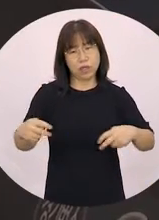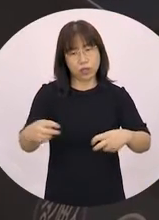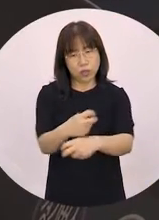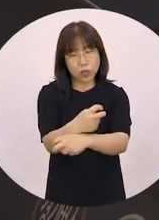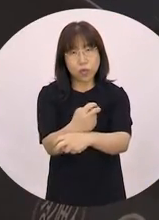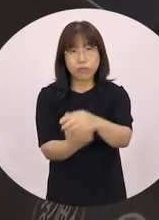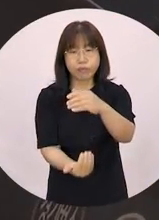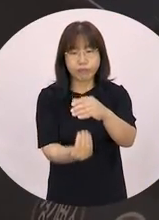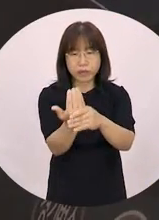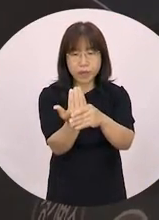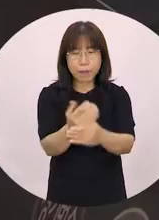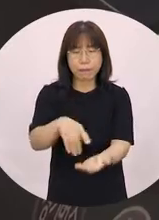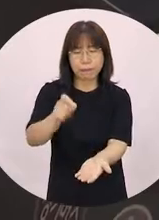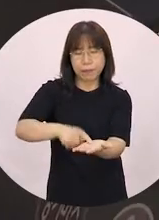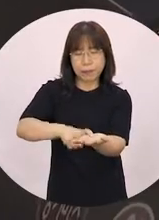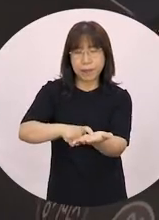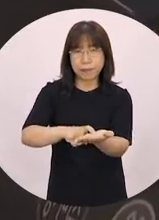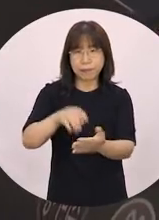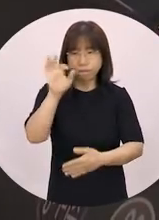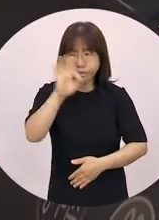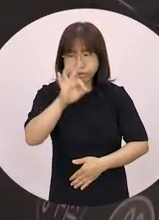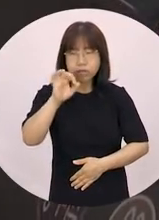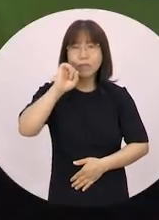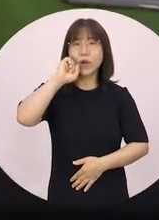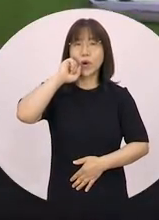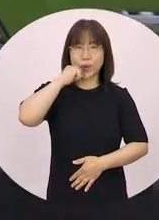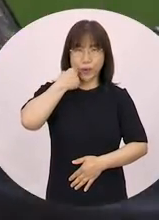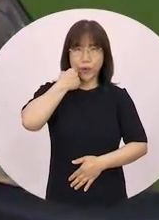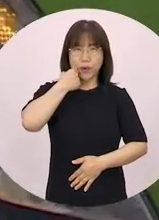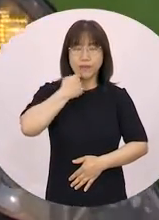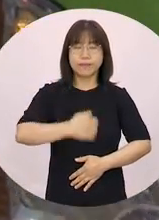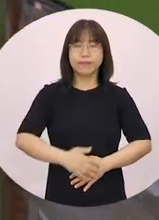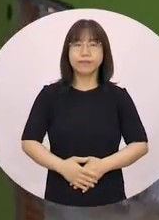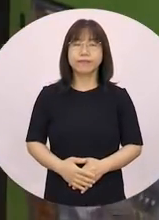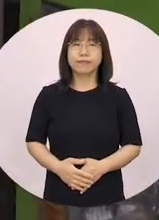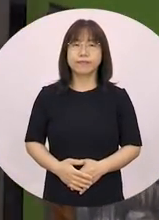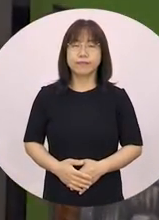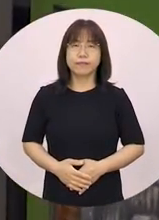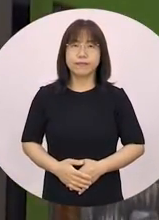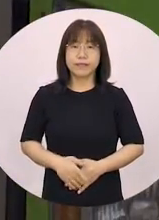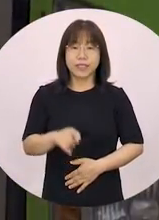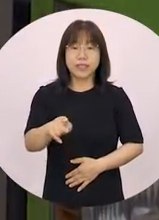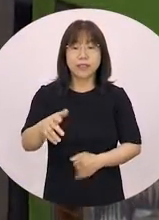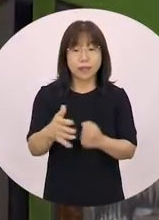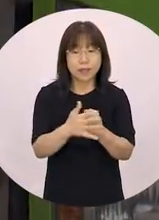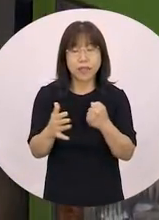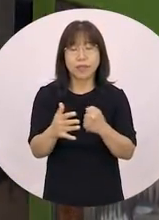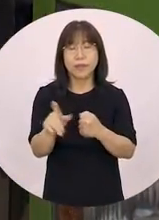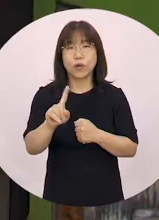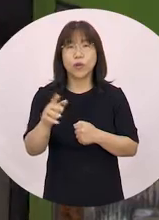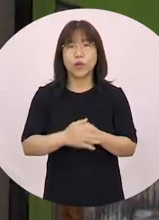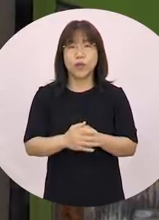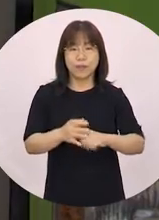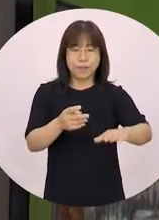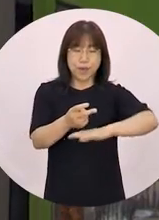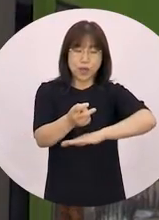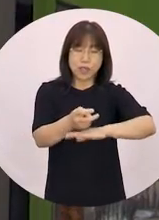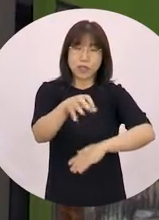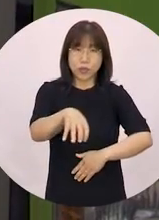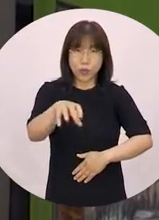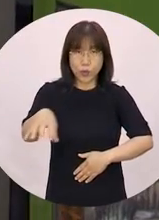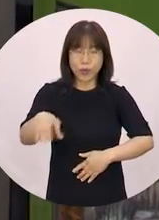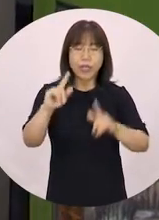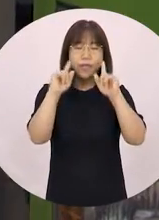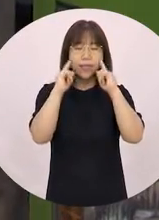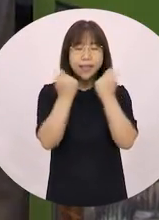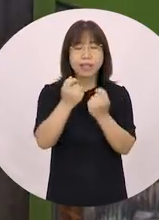도로에서 안전사고가 발생한 경우 신속한 대처가 어렵다는 문제가 지속적으로 제기돼 왔습니다. 이에 따라 구는